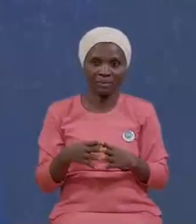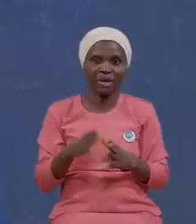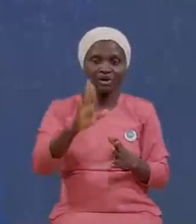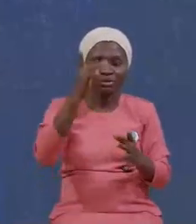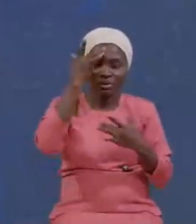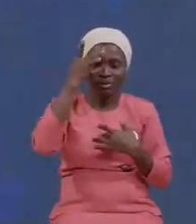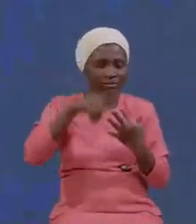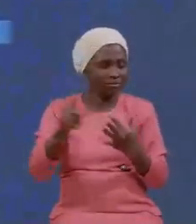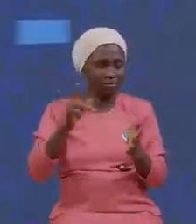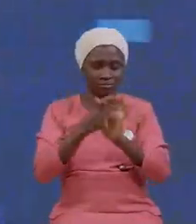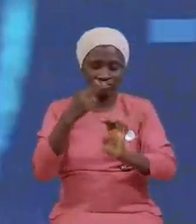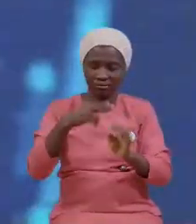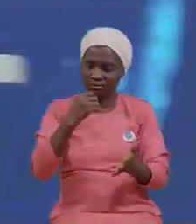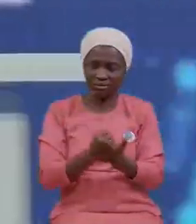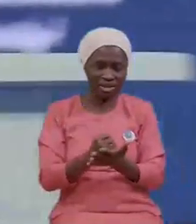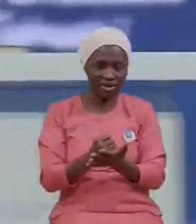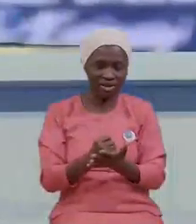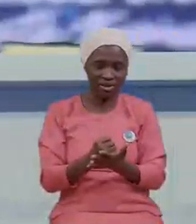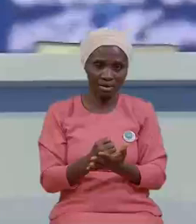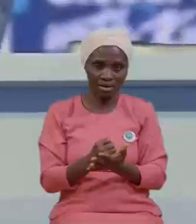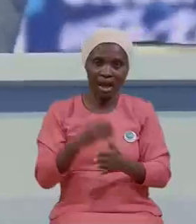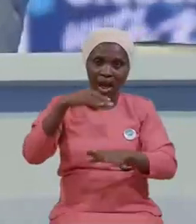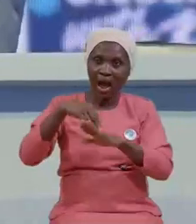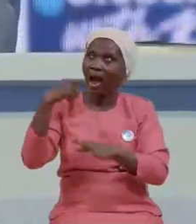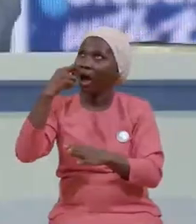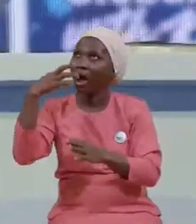disparaître. À la mention de ce nom,